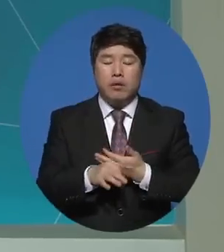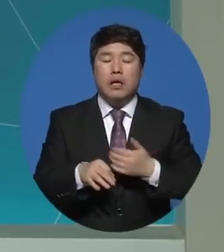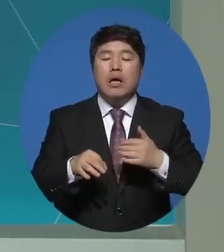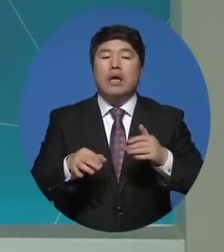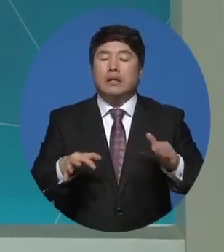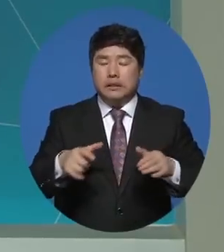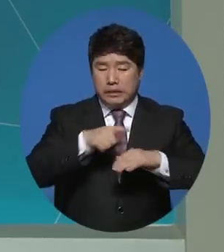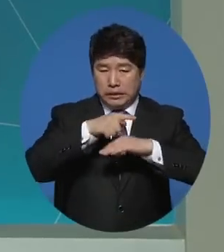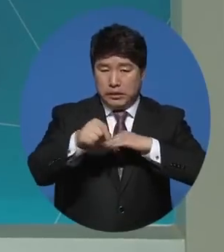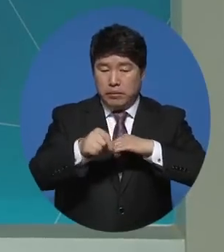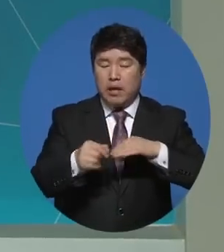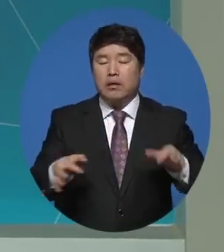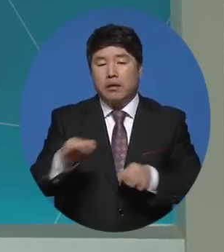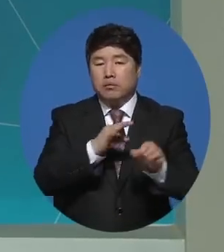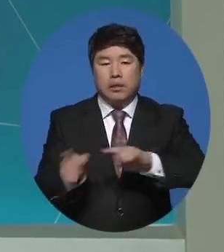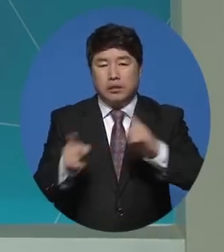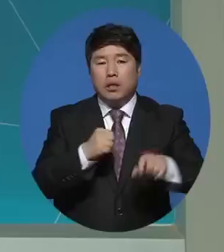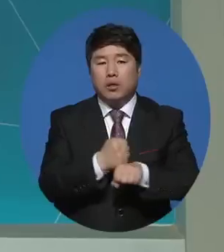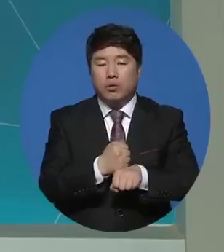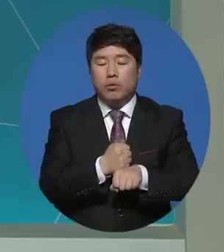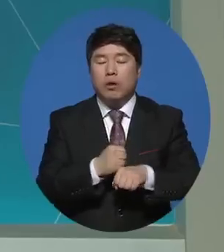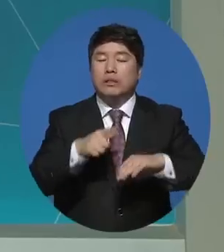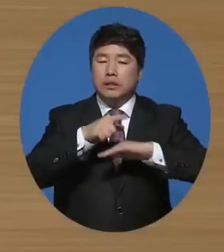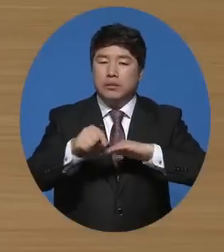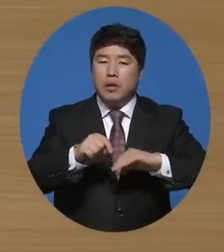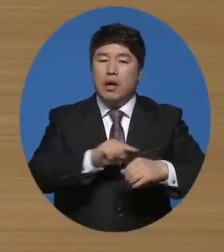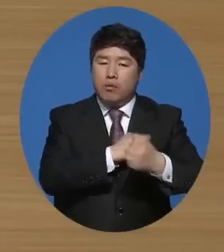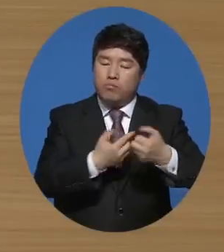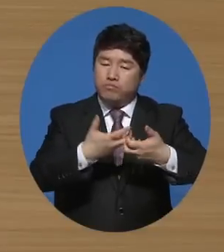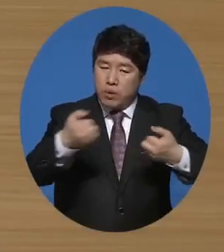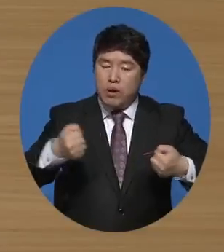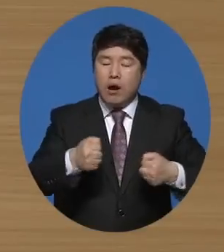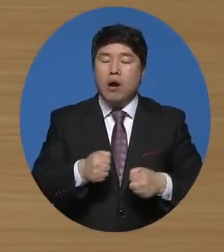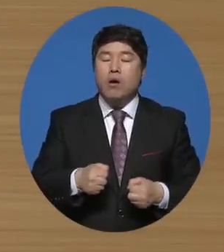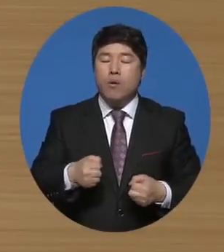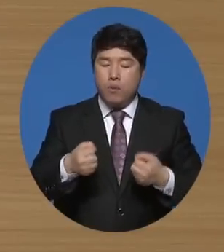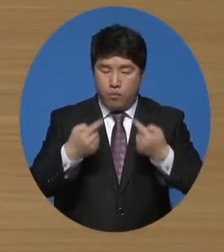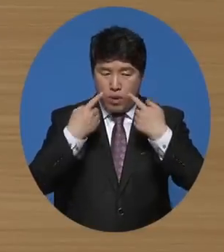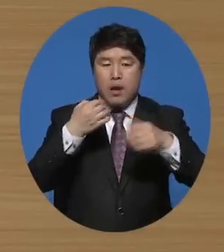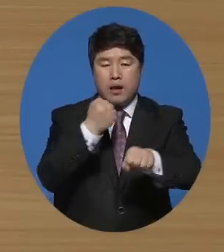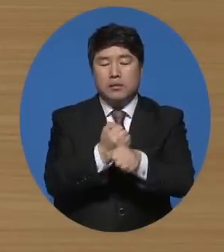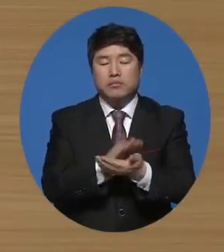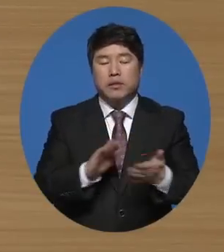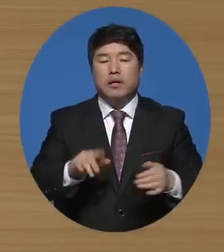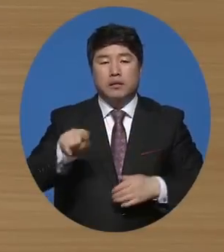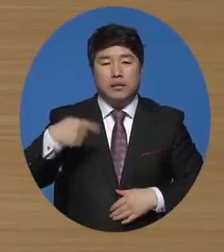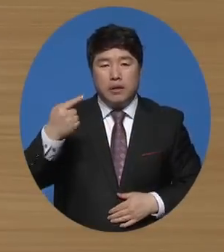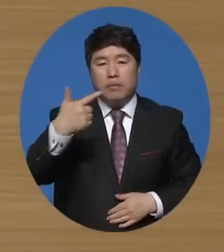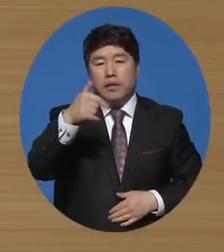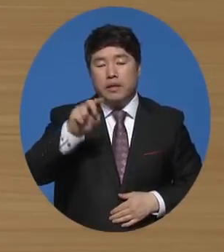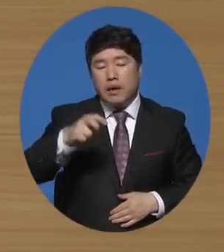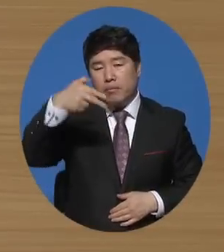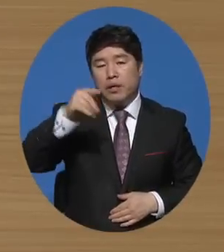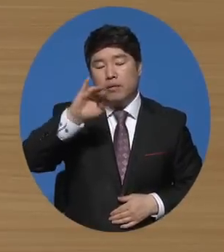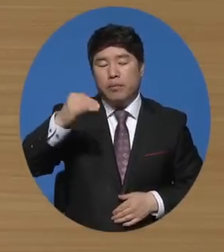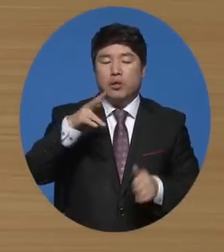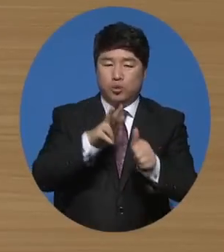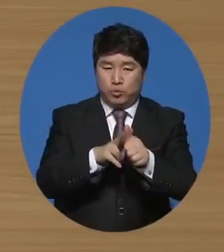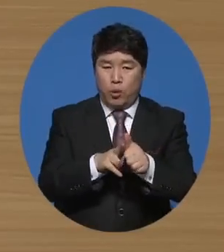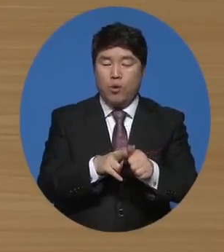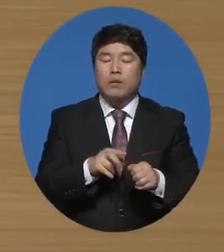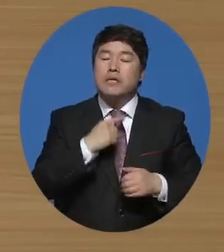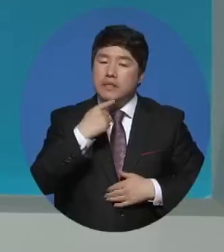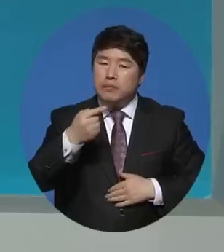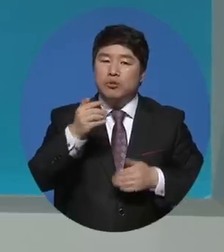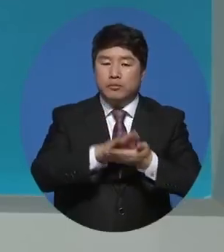발전 지방분권 네 여기까지 듣겠습니다 어이어서 남경필 후보 말씀해 주시죠 역시